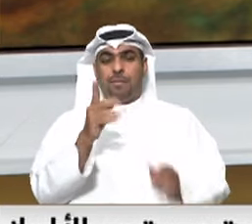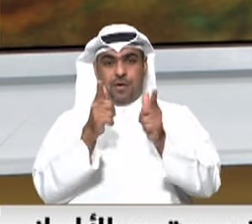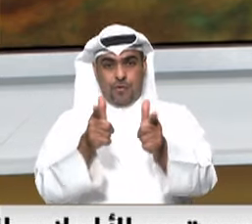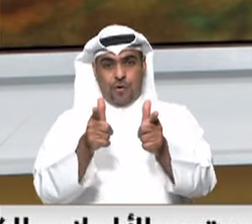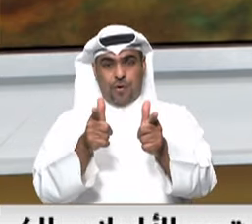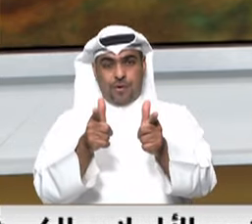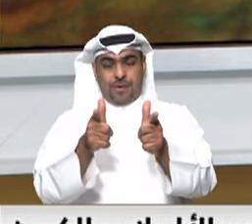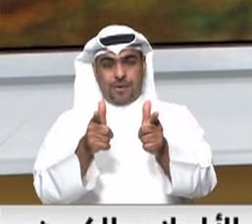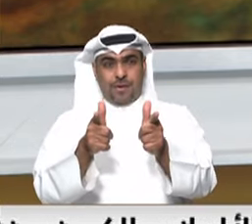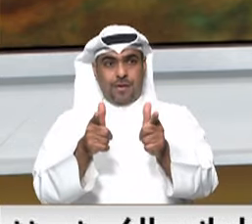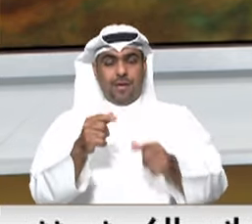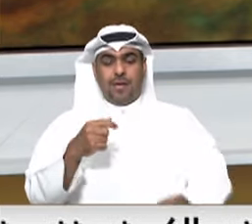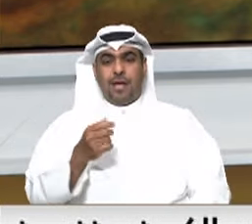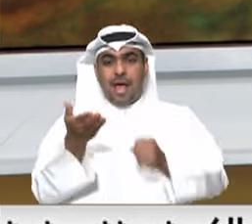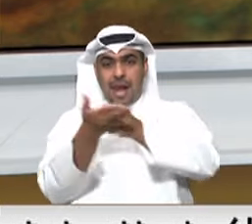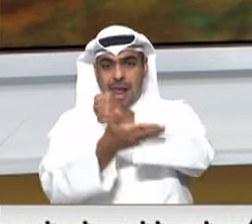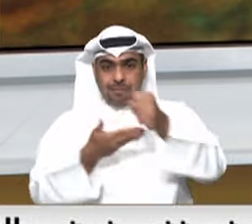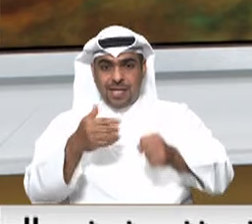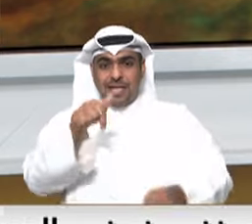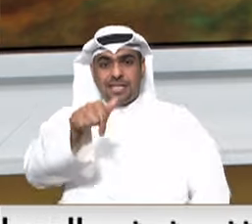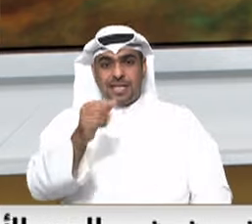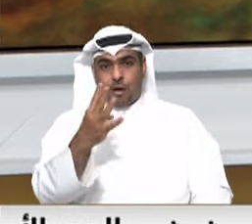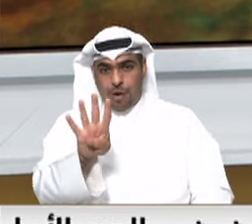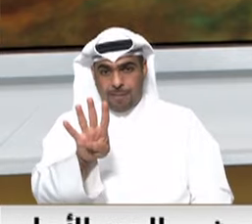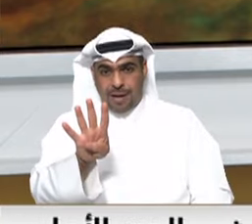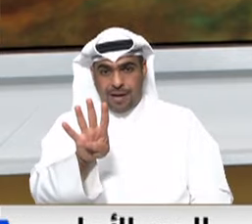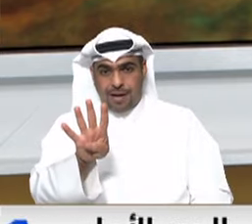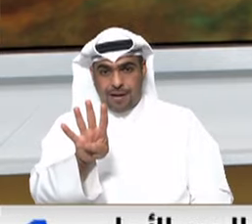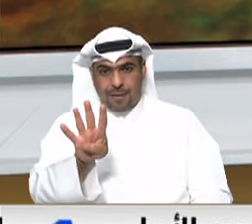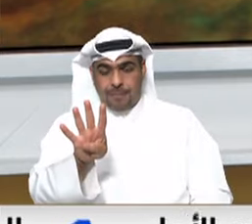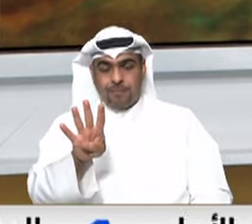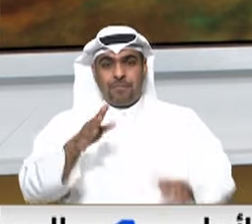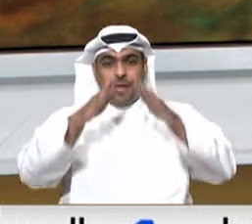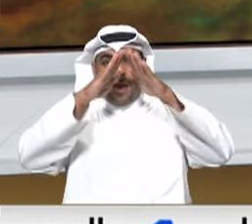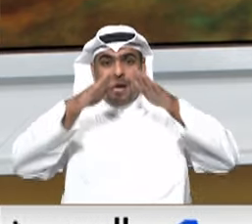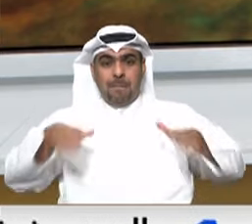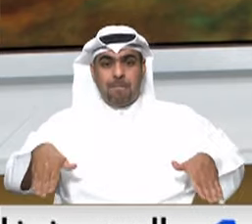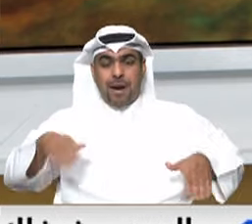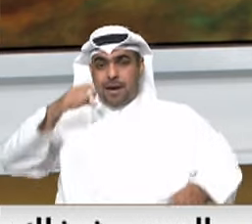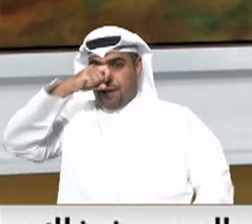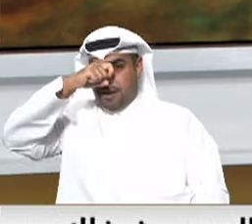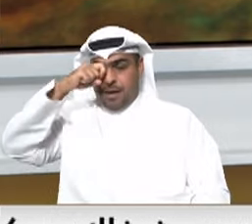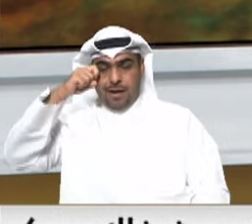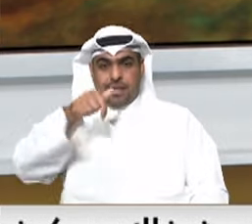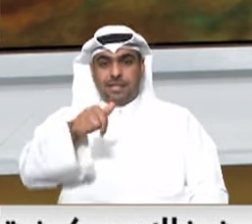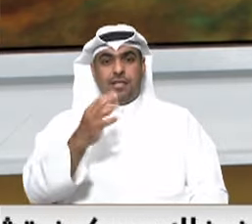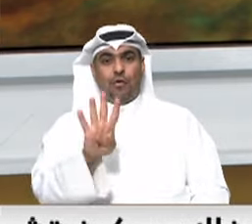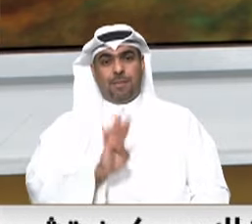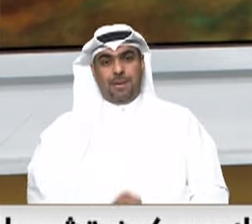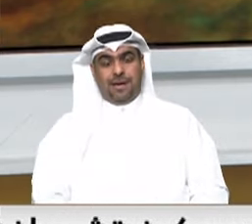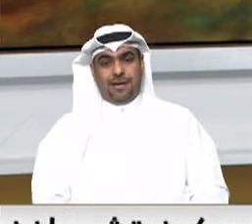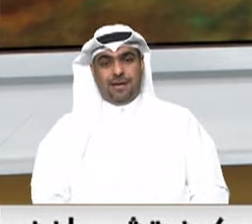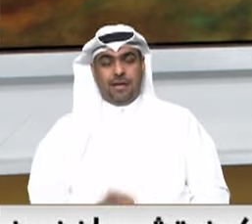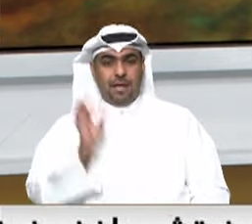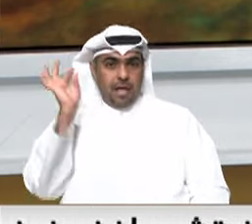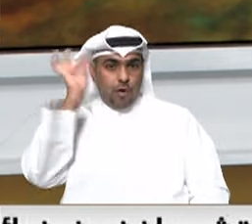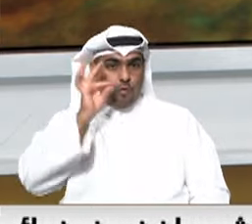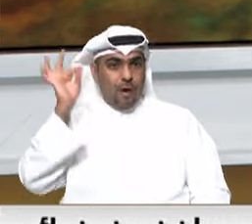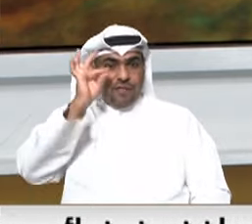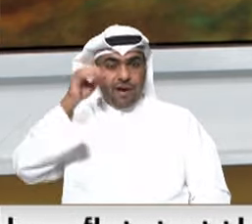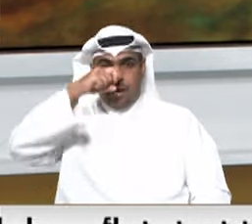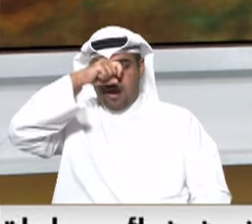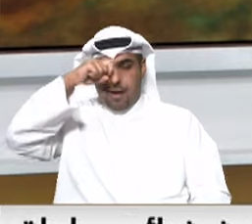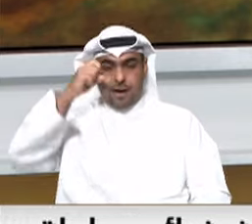مئوية، العبدلي 46 درجة مئوية، الشقاية والسالمي 46 درجة مئوية، الوفرة 44